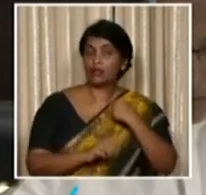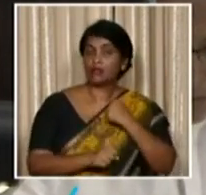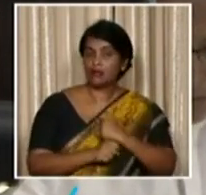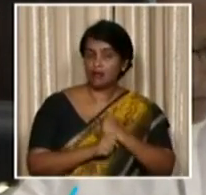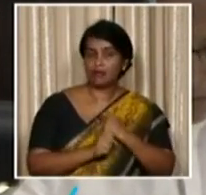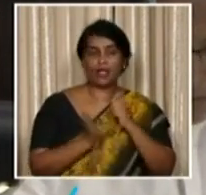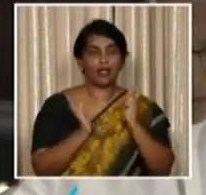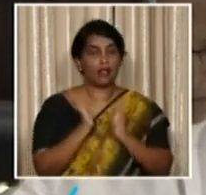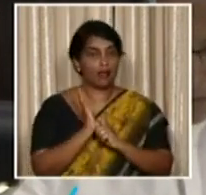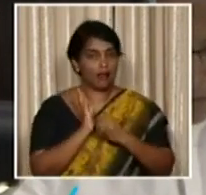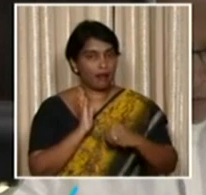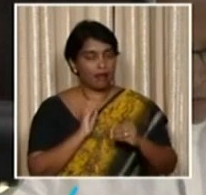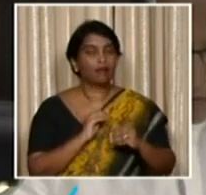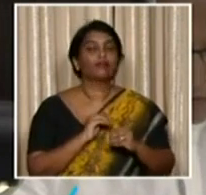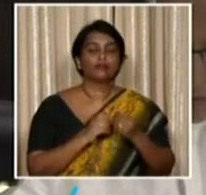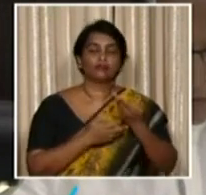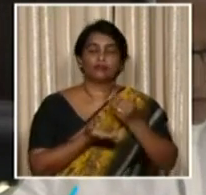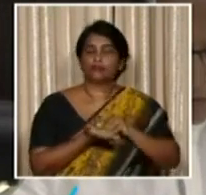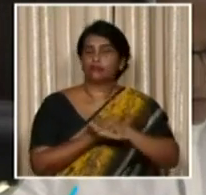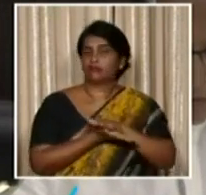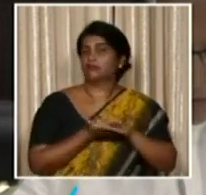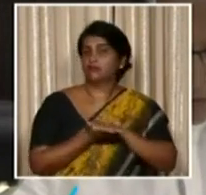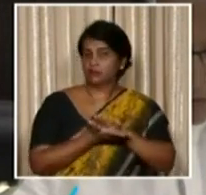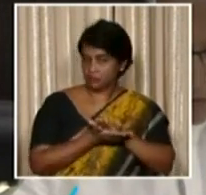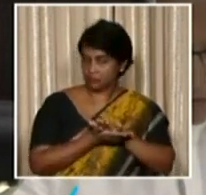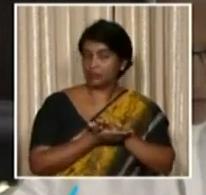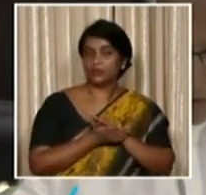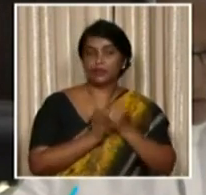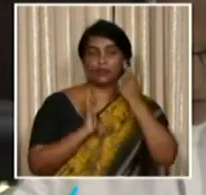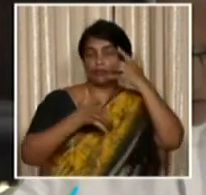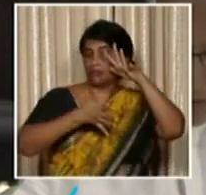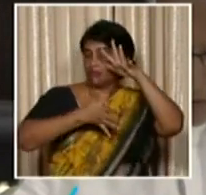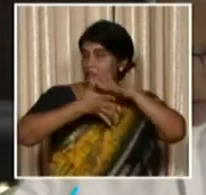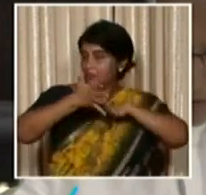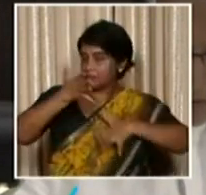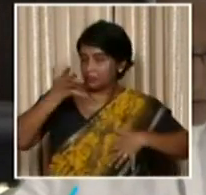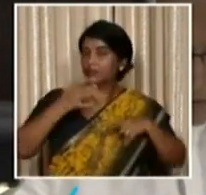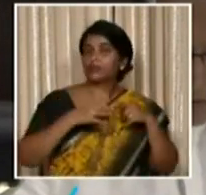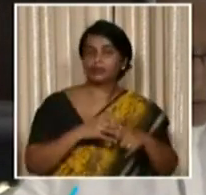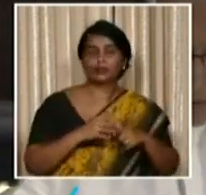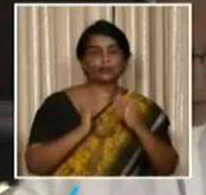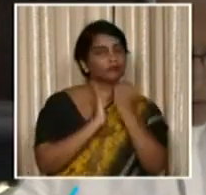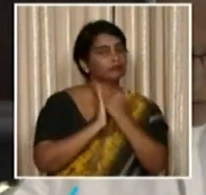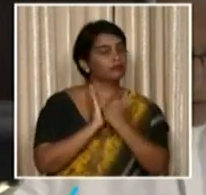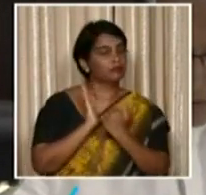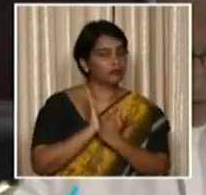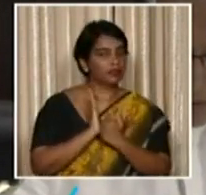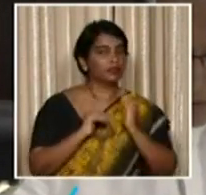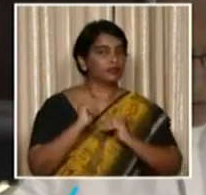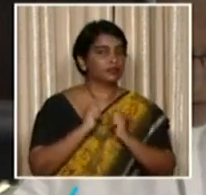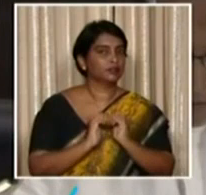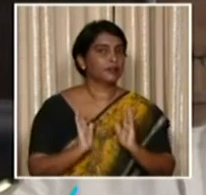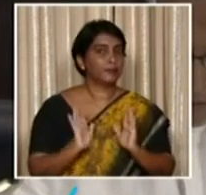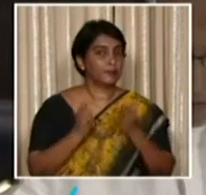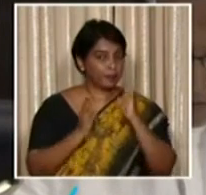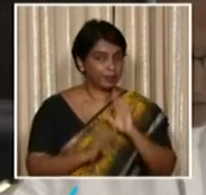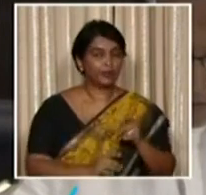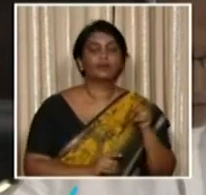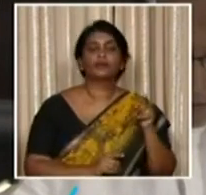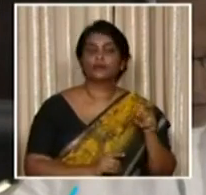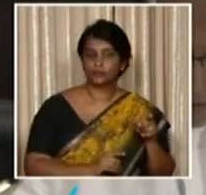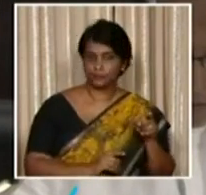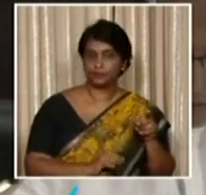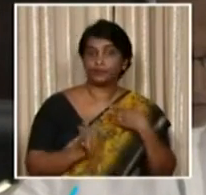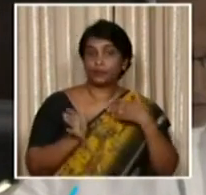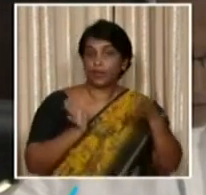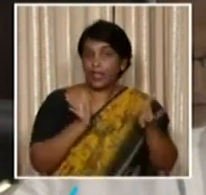ණය ප්‍රශස්තීකරණය සඳහා වූ සවිස්තරාත්මක විධික්‍රම ක්‍රියාත්මක කිරීම කියන